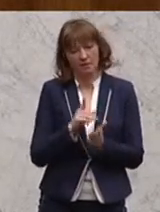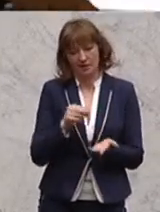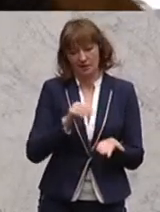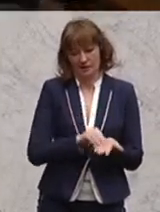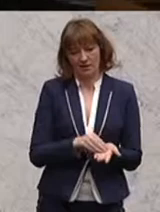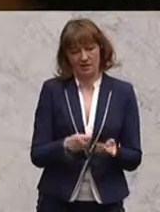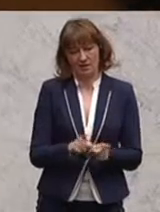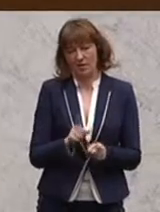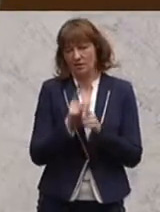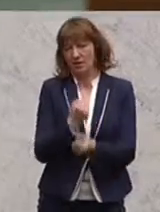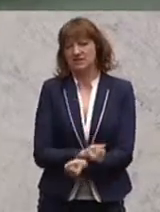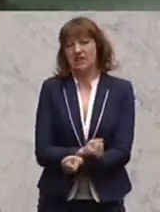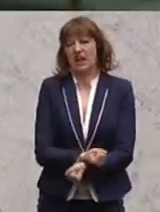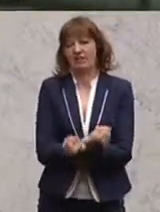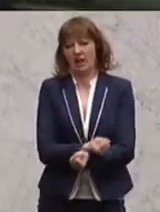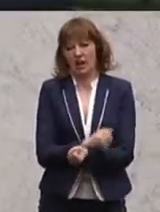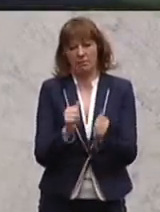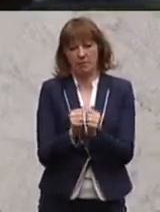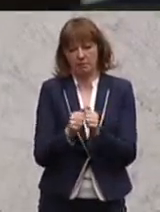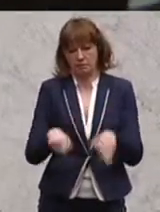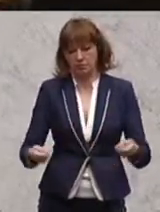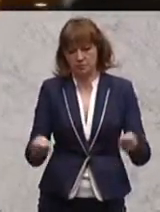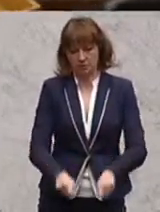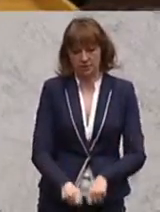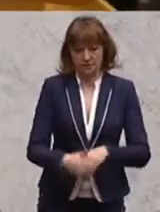nicht irgendwelche Sklavereipapieren beschließen müssen.